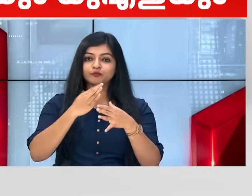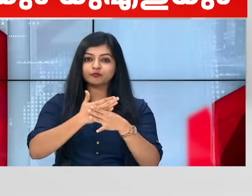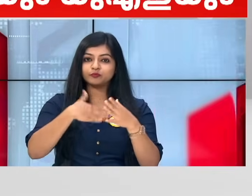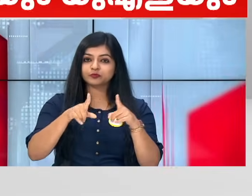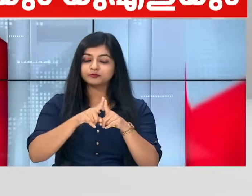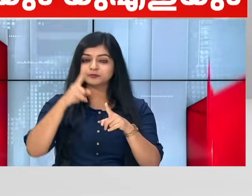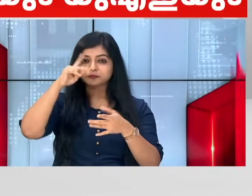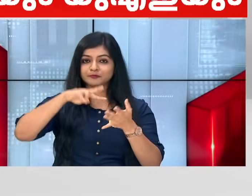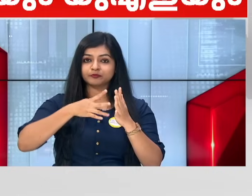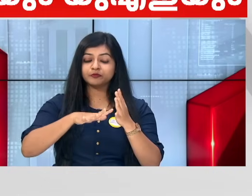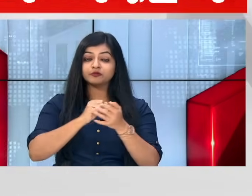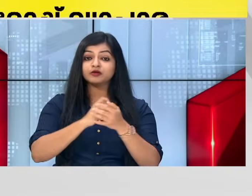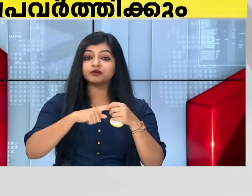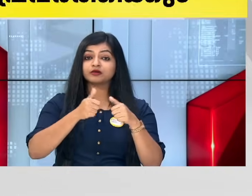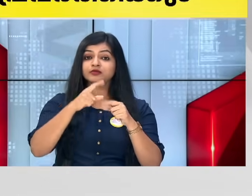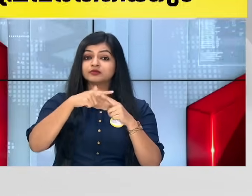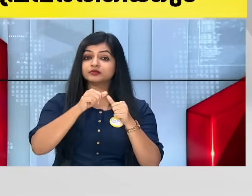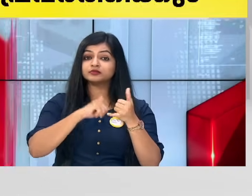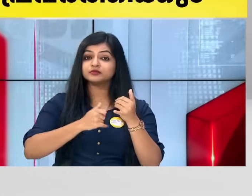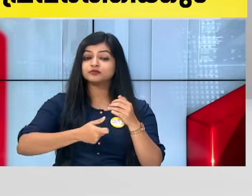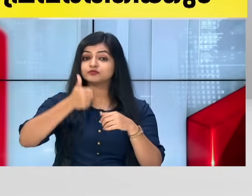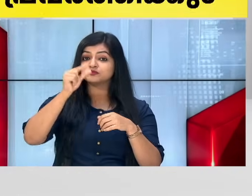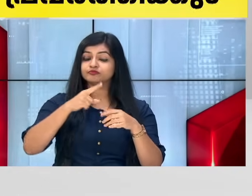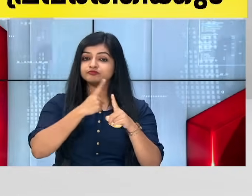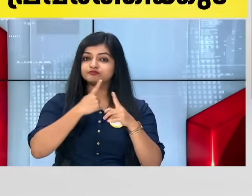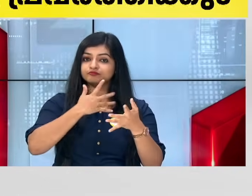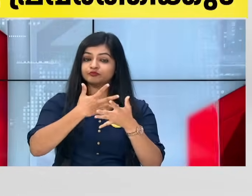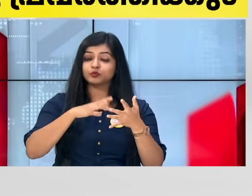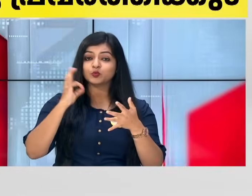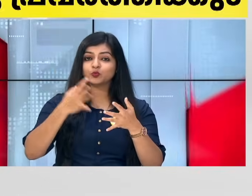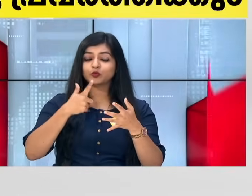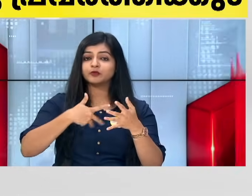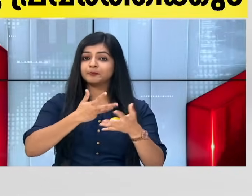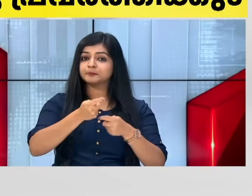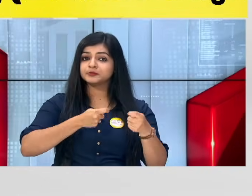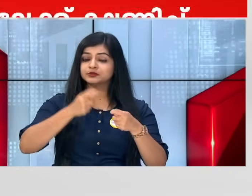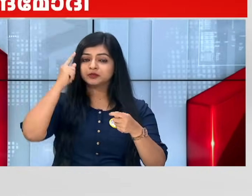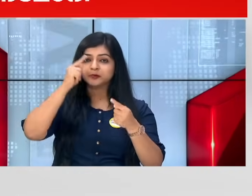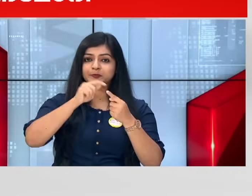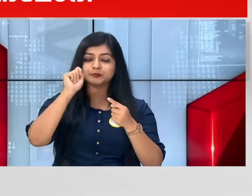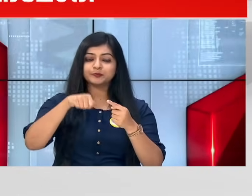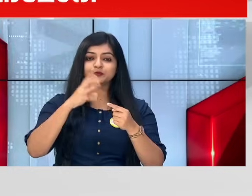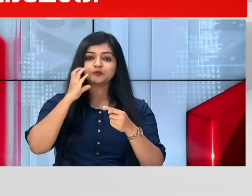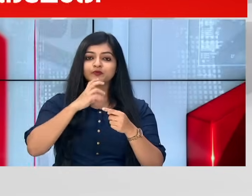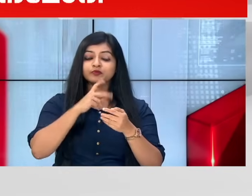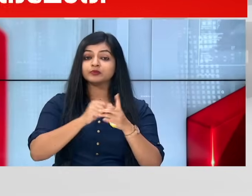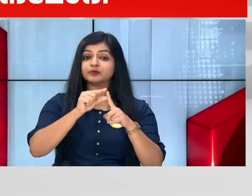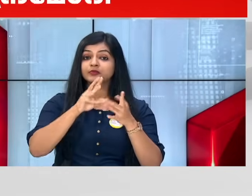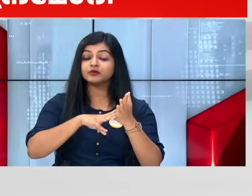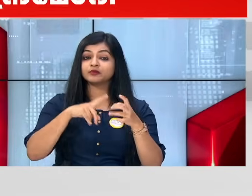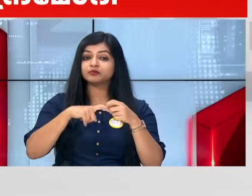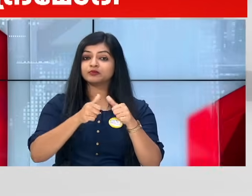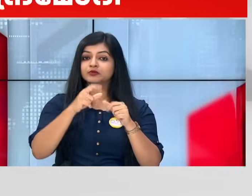പ്രധാനമന്ത്രി കൂടിക്കാഴ്ച നടത്തി. വാണിജ്യ നിക്ഷേപ രംഗത്ത് പുതിയ പ്രതീക്ഷയെന്ന് നരേന്ദ്രമോദി പ്രതികരിച്ചു. പ്രധാനമന്ത്രിയുടെ ഖത്തർ സന്ദർശനം